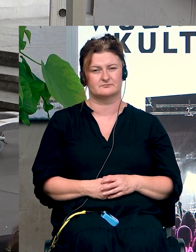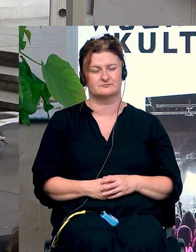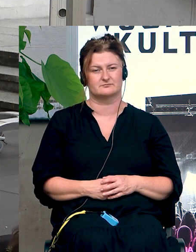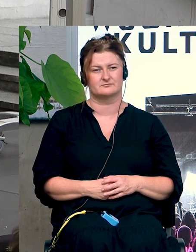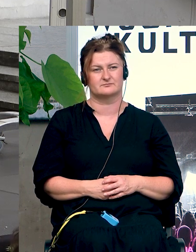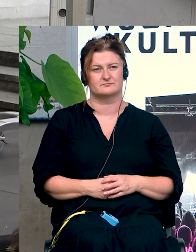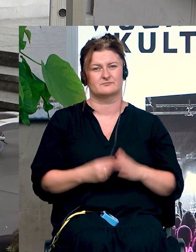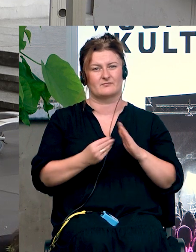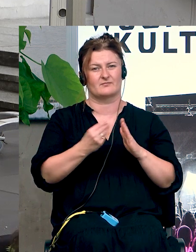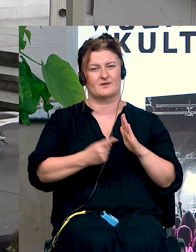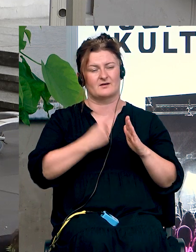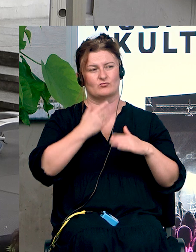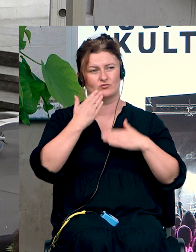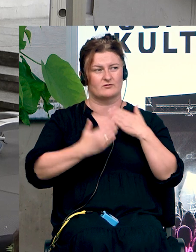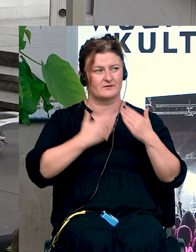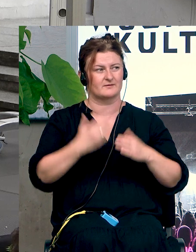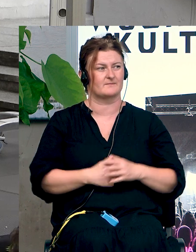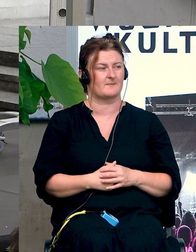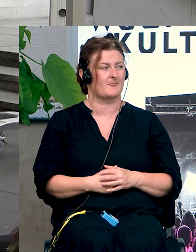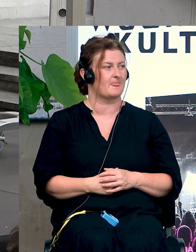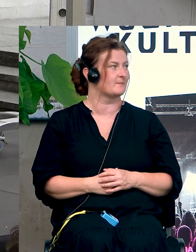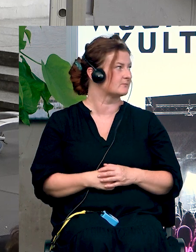Jeszcze raz pozdrawiamy Bohdana.